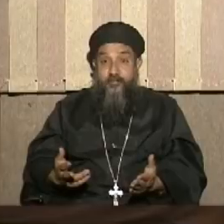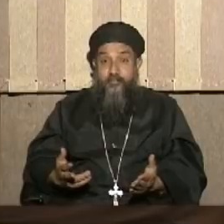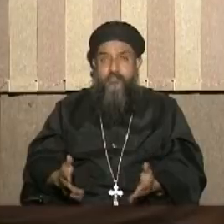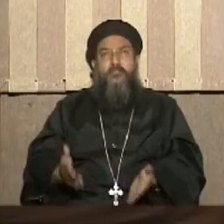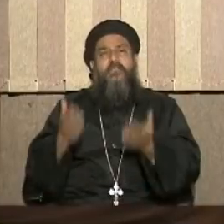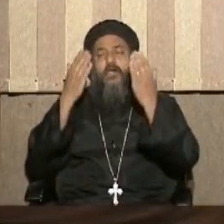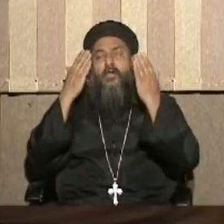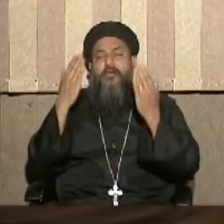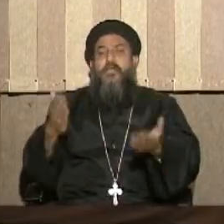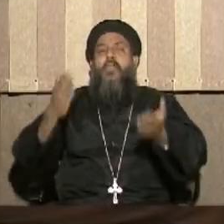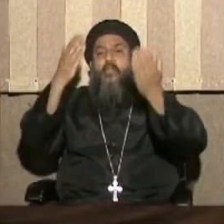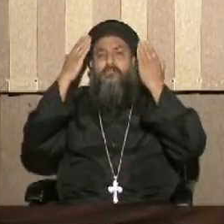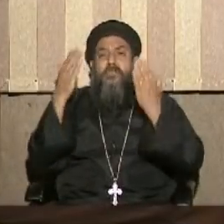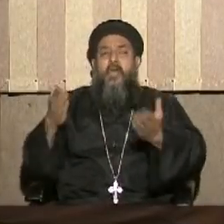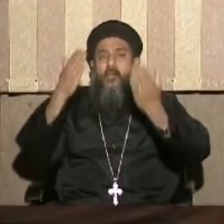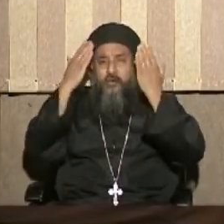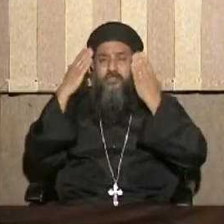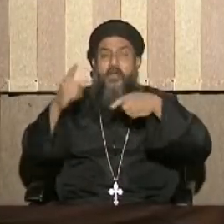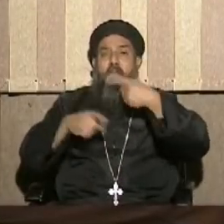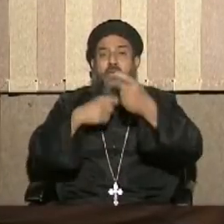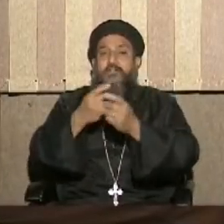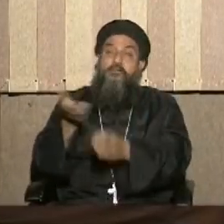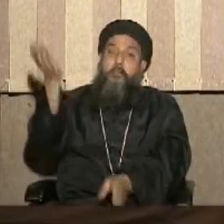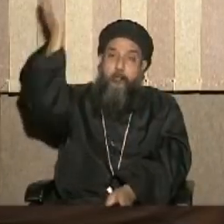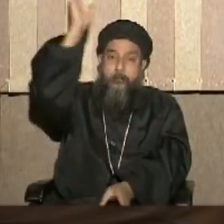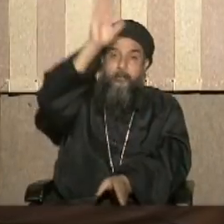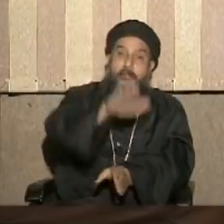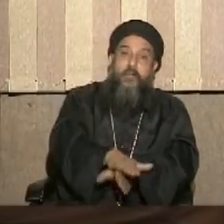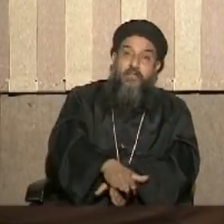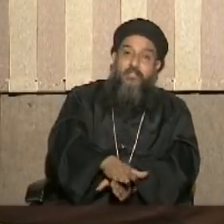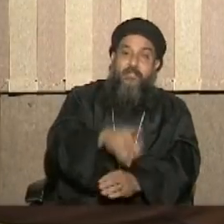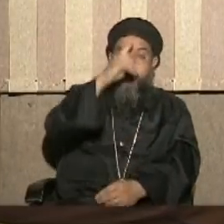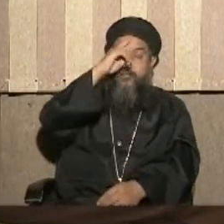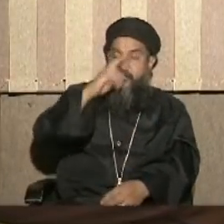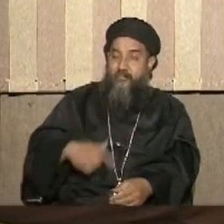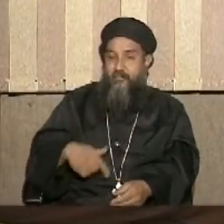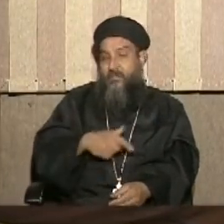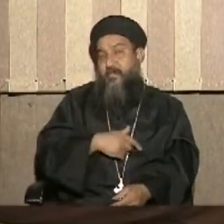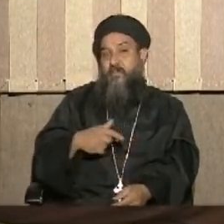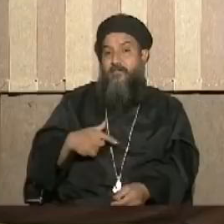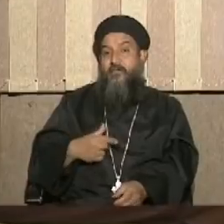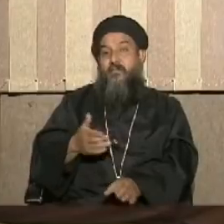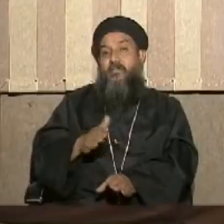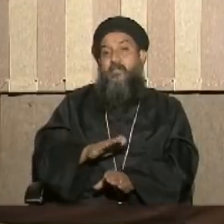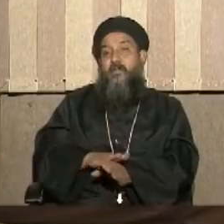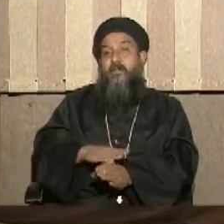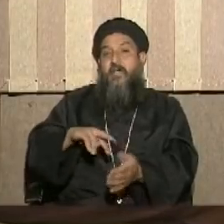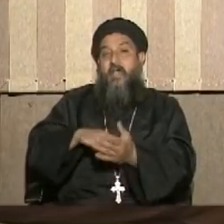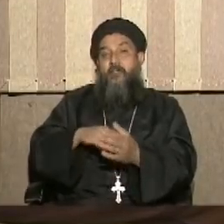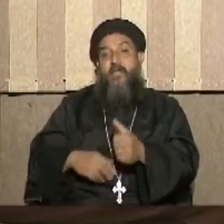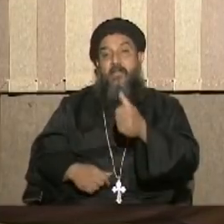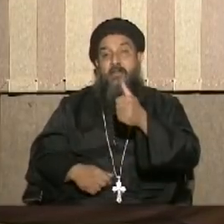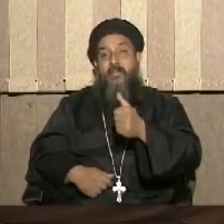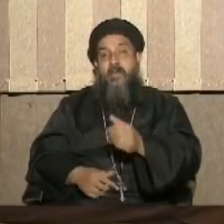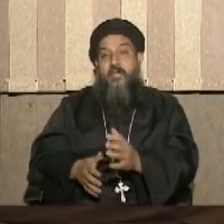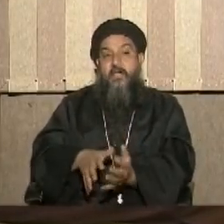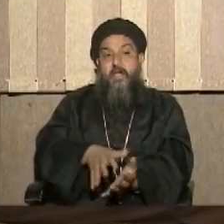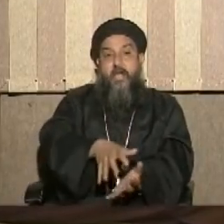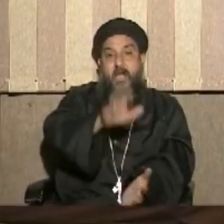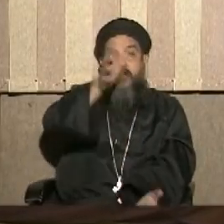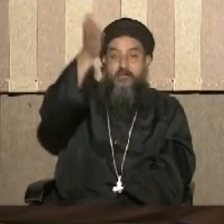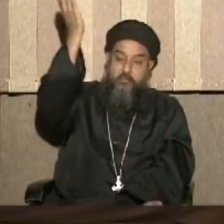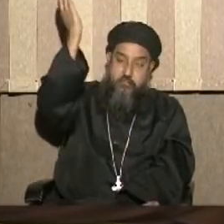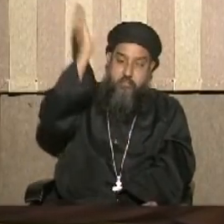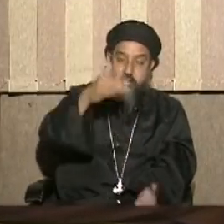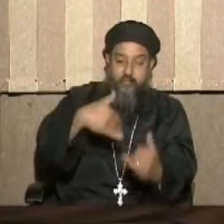بعد كده؟ قعد يصلي مدة طويلة، صلاة قوية جدا، وبعدين راح باسم الصليب يا رب أعمالك عظيمة. راح التنين